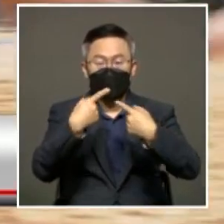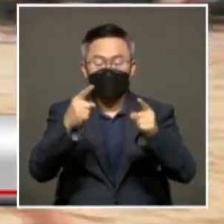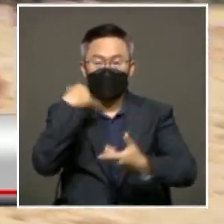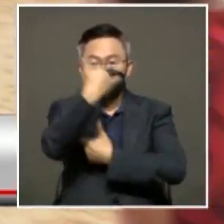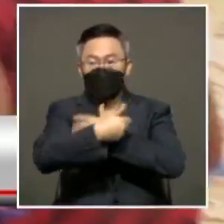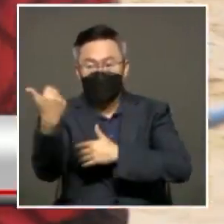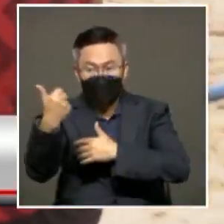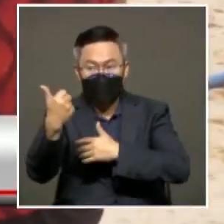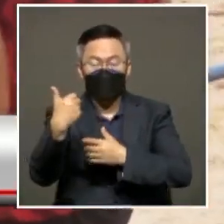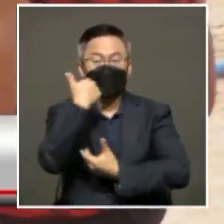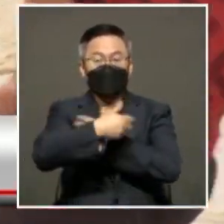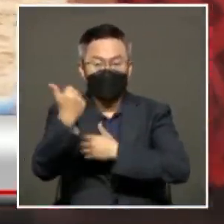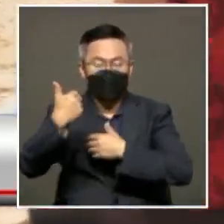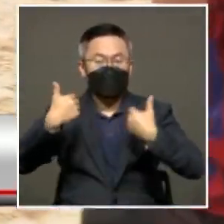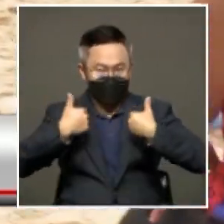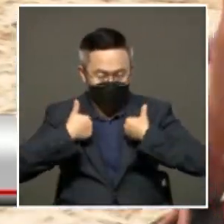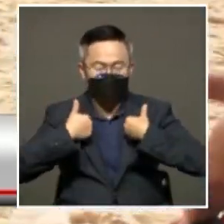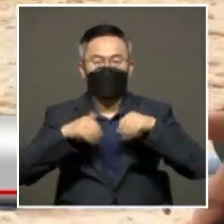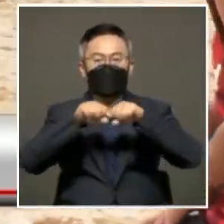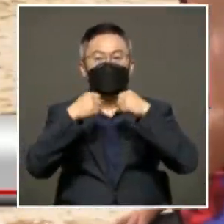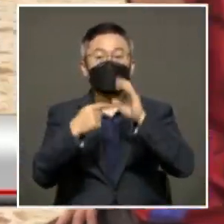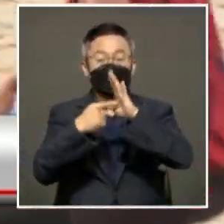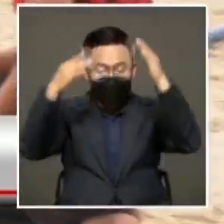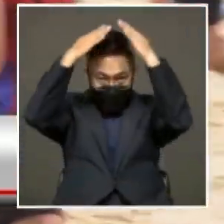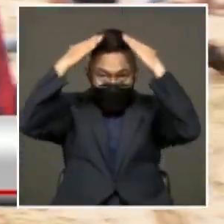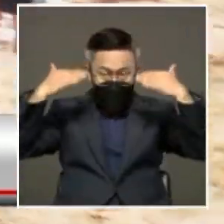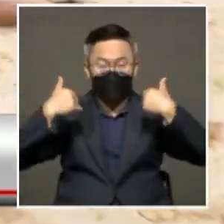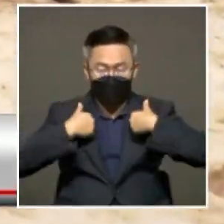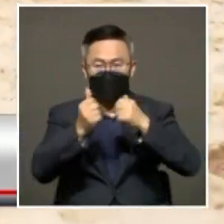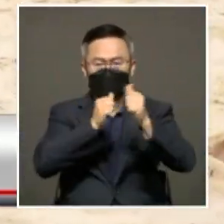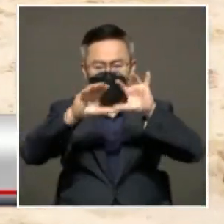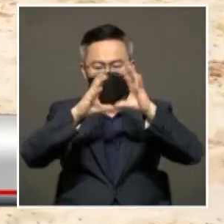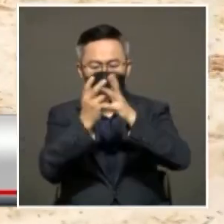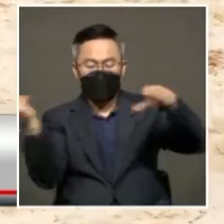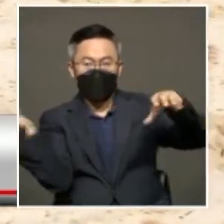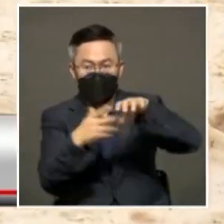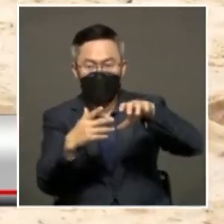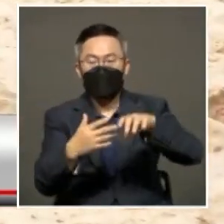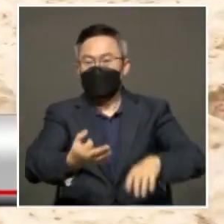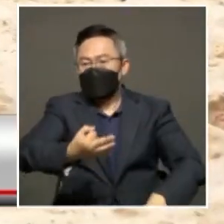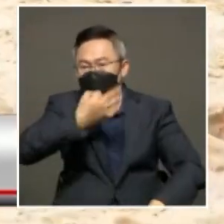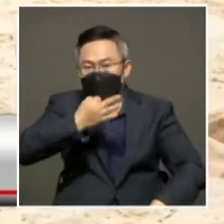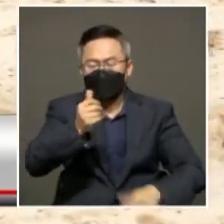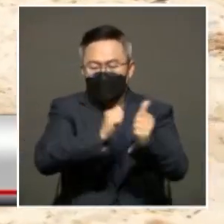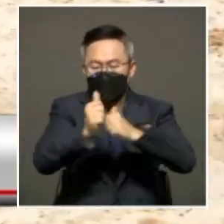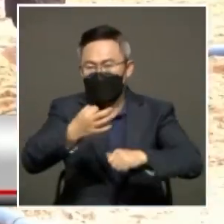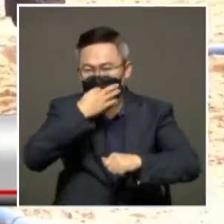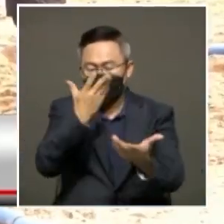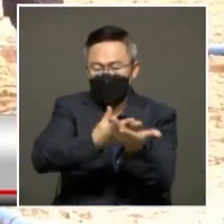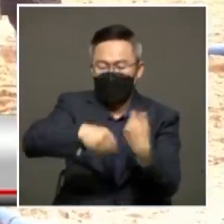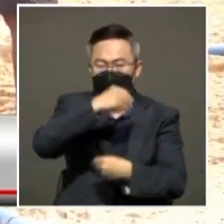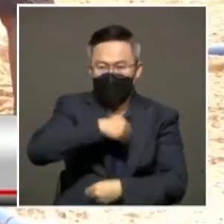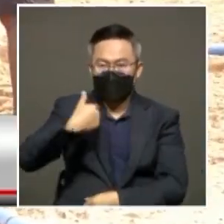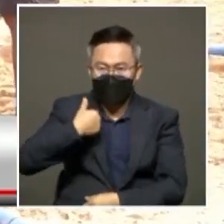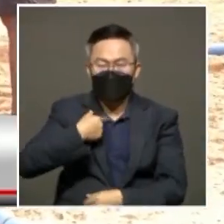มีลีกอาชีพรองรับนักกีฬาแม้แต่เวียดนามที่ผ่านเข้ามาในฐานะอันดับ2ทวีปเอเชียรองจากไทยเองก็ตาม